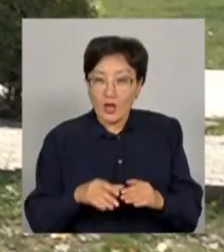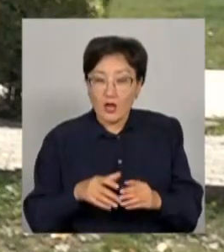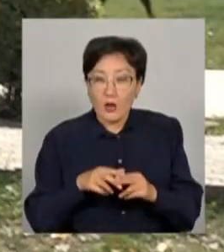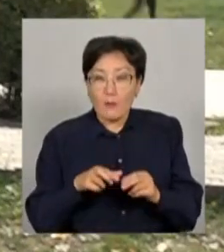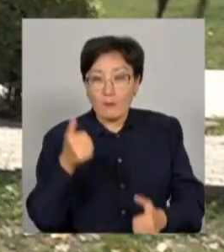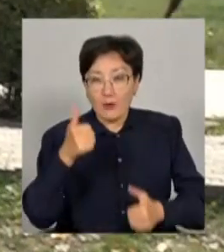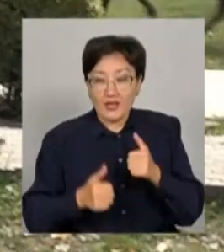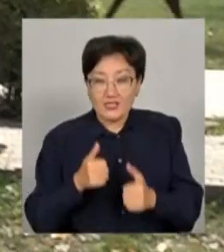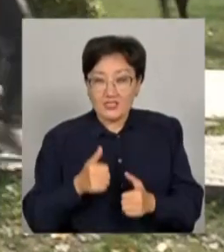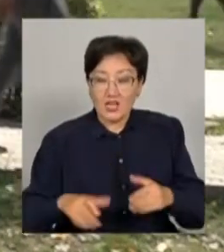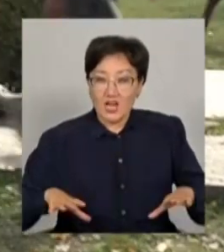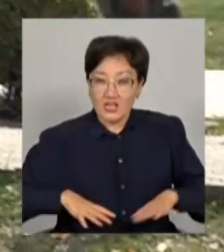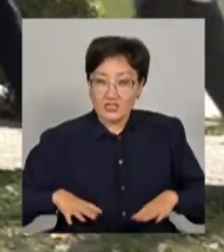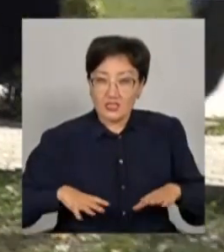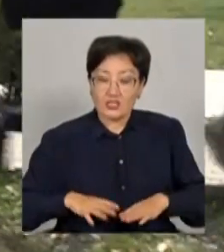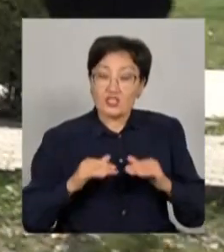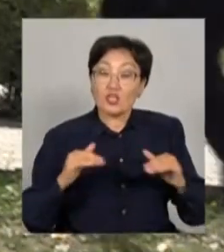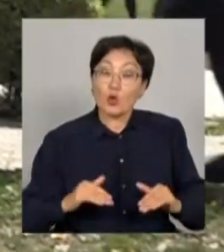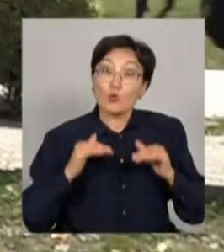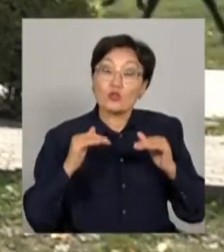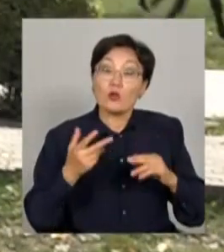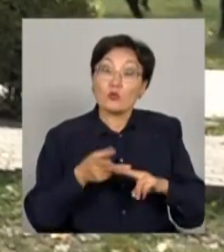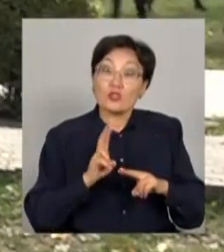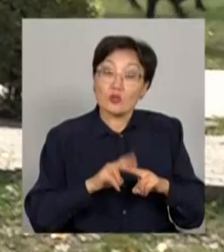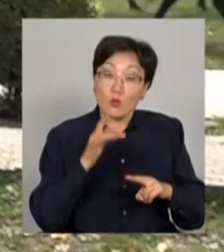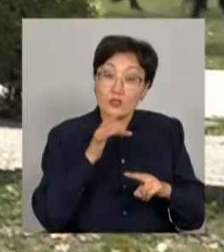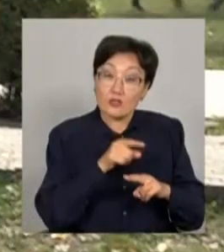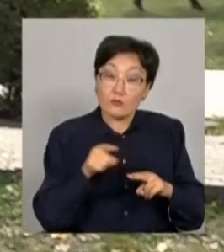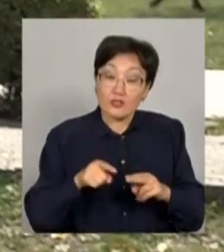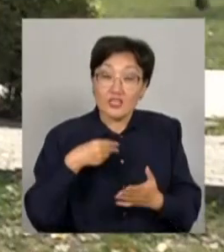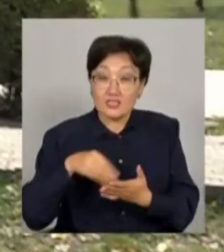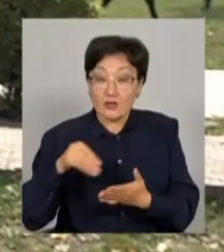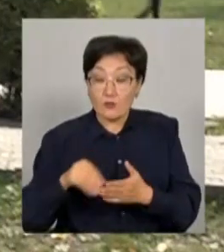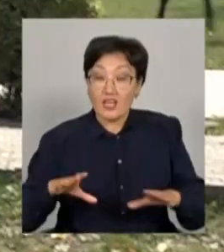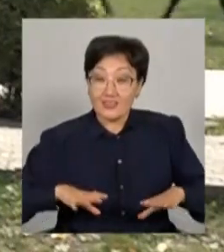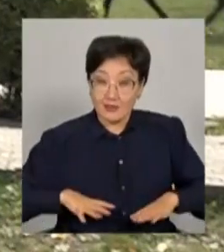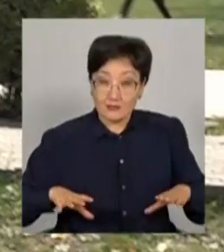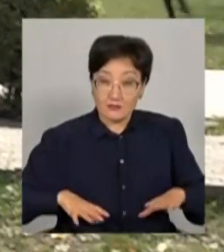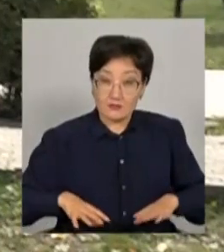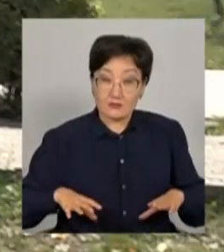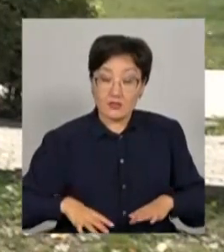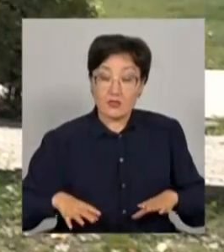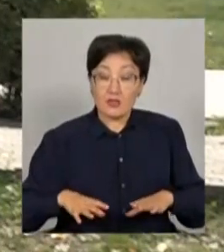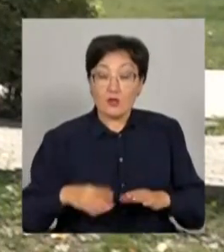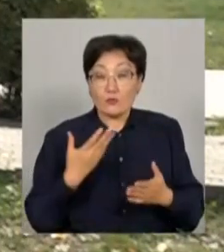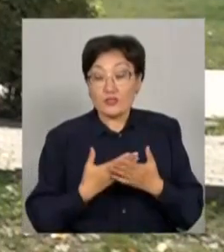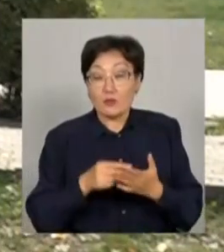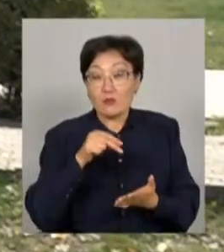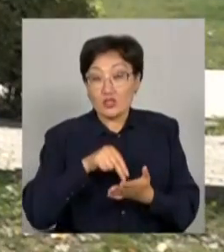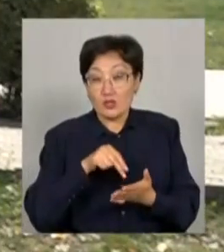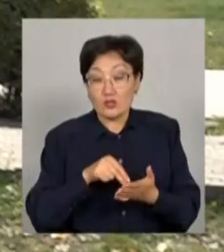бәйгенің аттарының да деңгейі өсе береді. Осы уақытқа дейін сатып алынып жатқан аттардың примерно